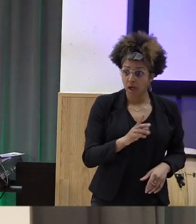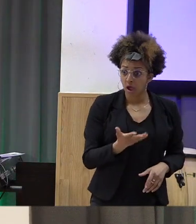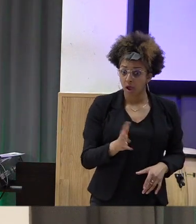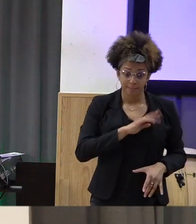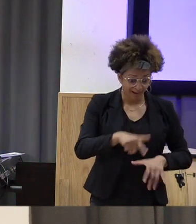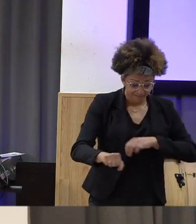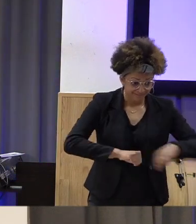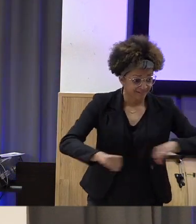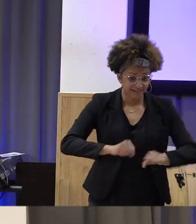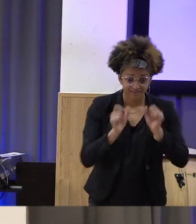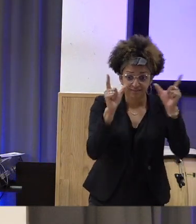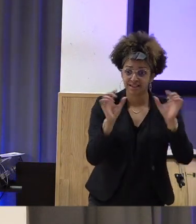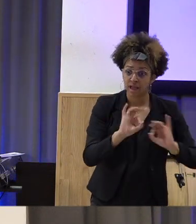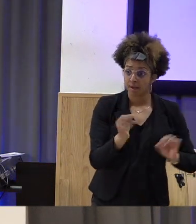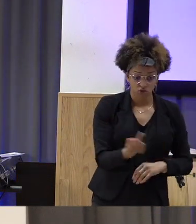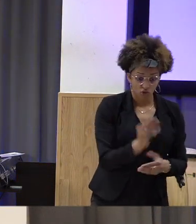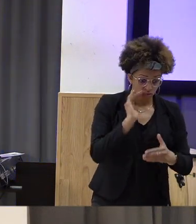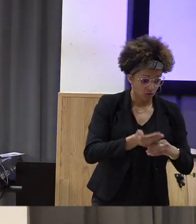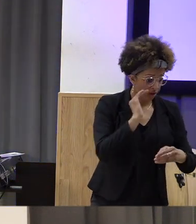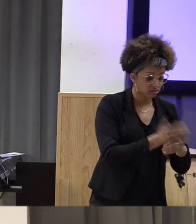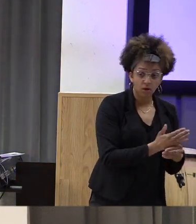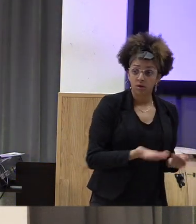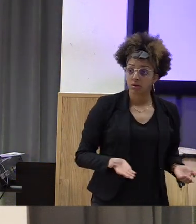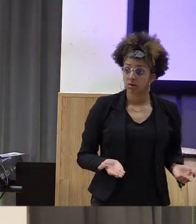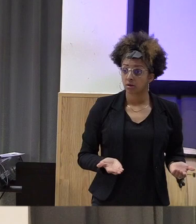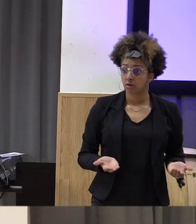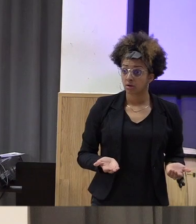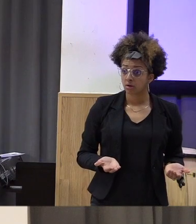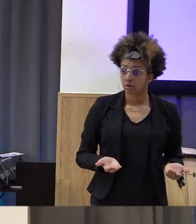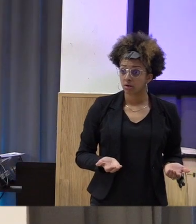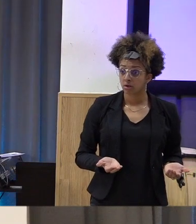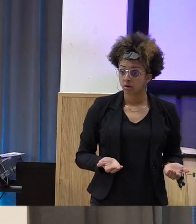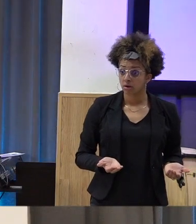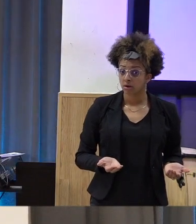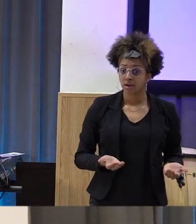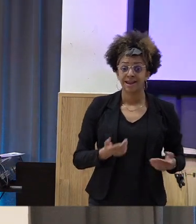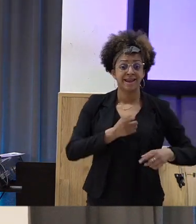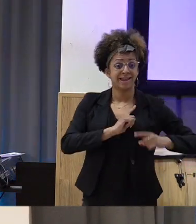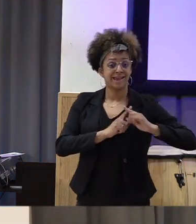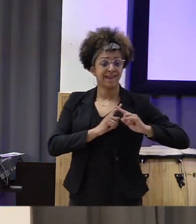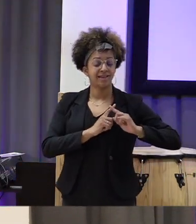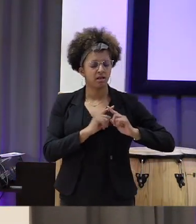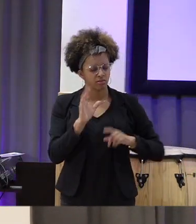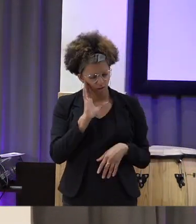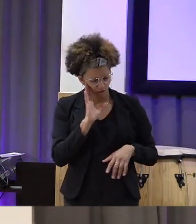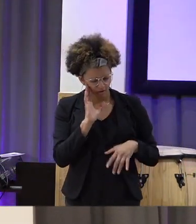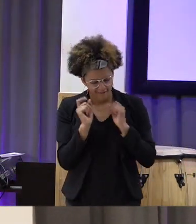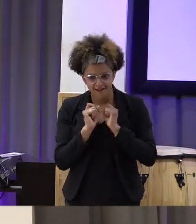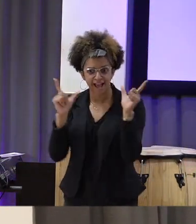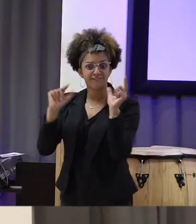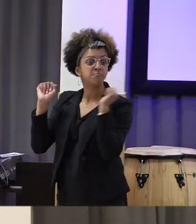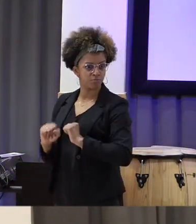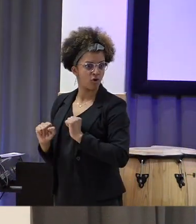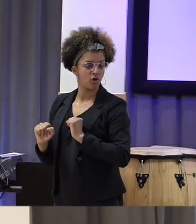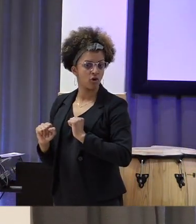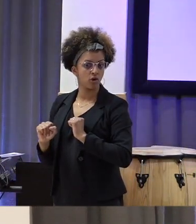S'il se réveille, parce qu'il n'est pas mort, un chrétien qui dort peut se réveiller. S'il se